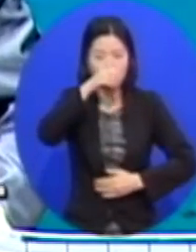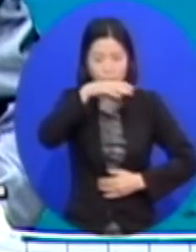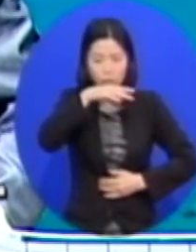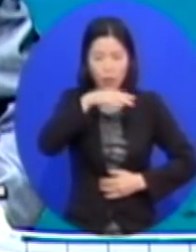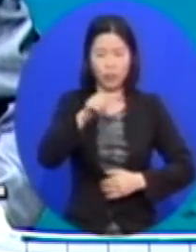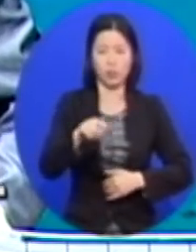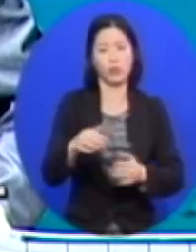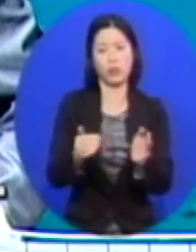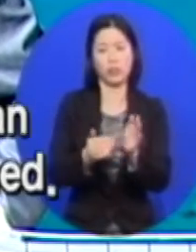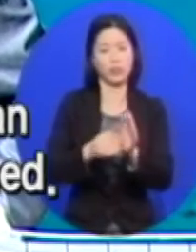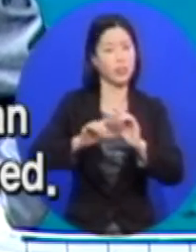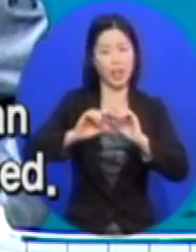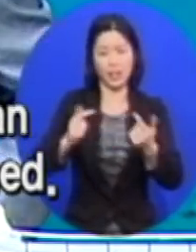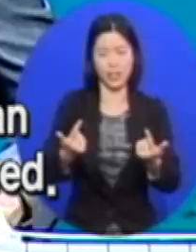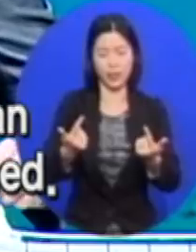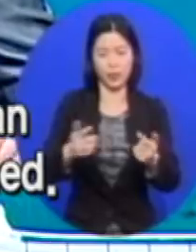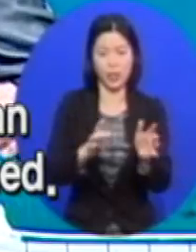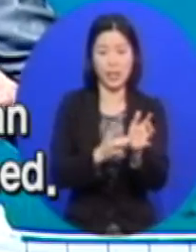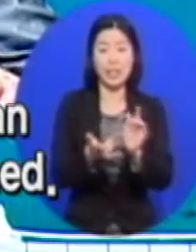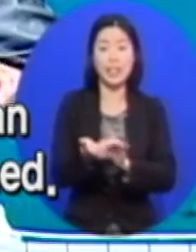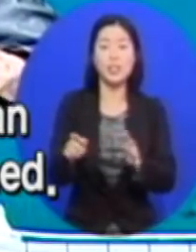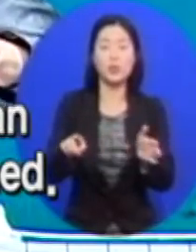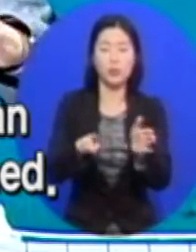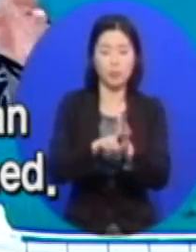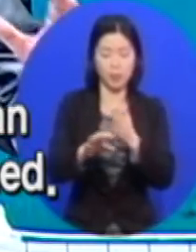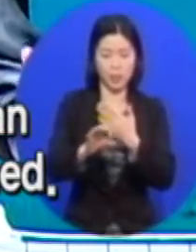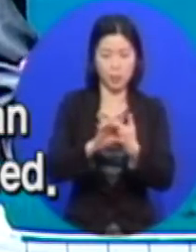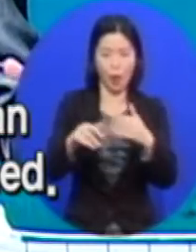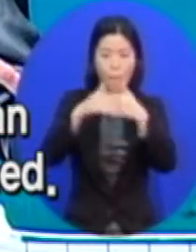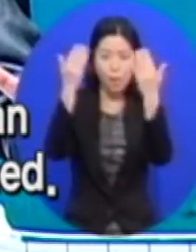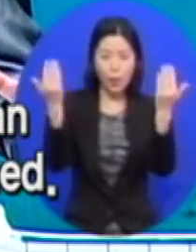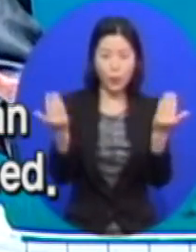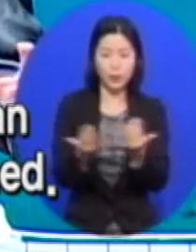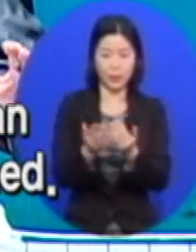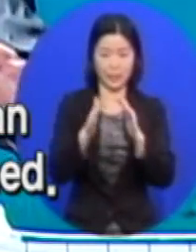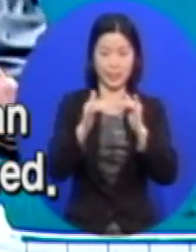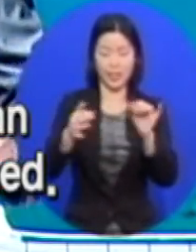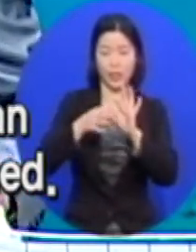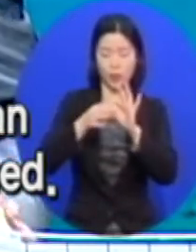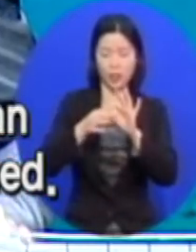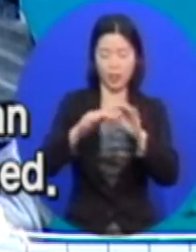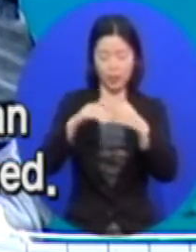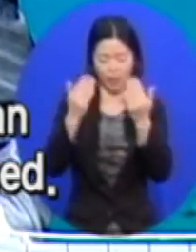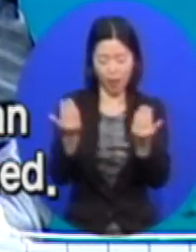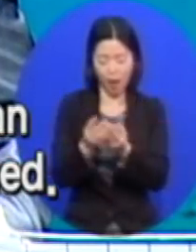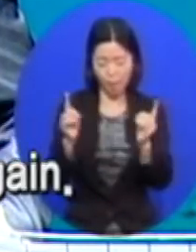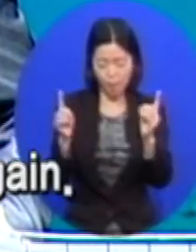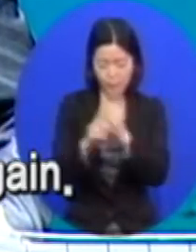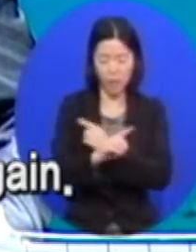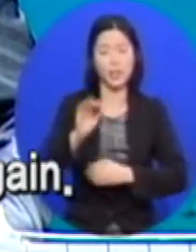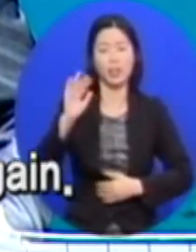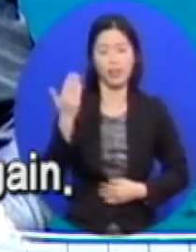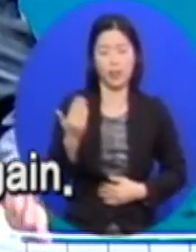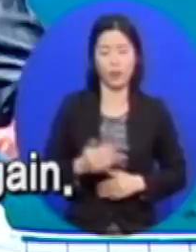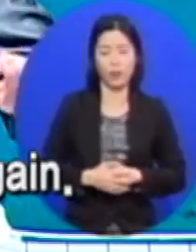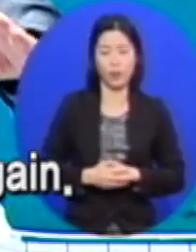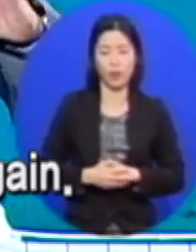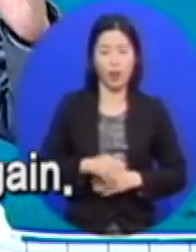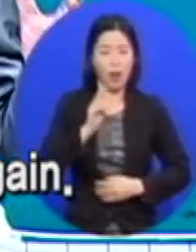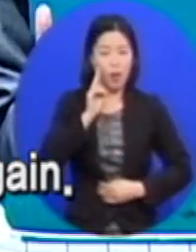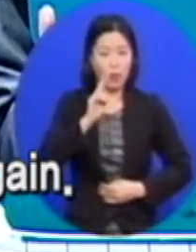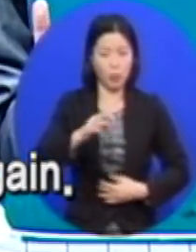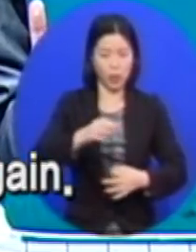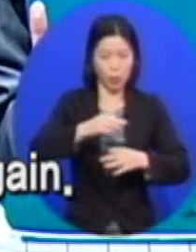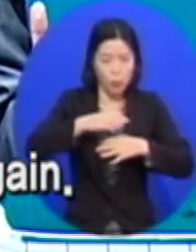끝나지 않습니다 예수를 믿으면 모든 인간관계가 다 바뀌게 됩니다 너무나